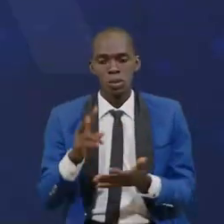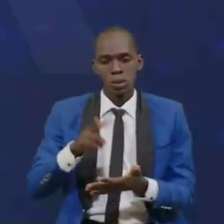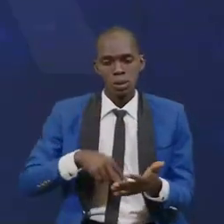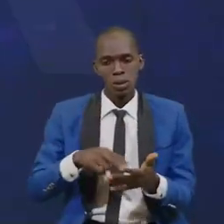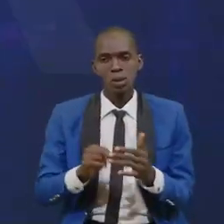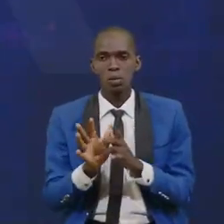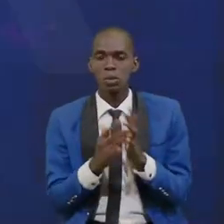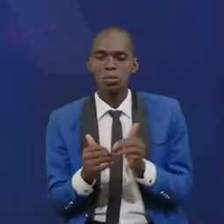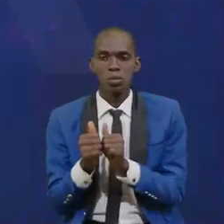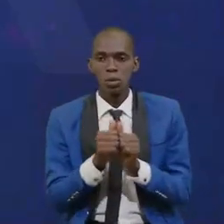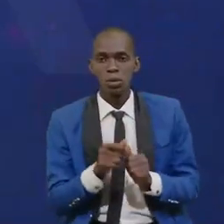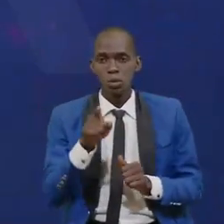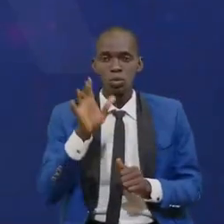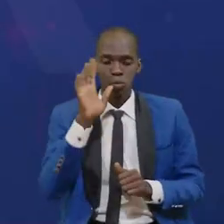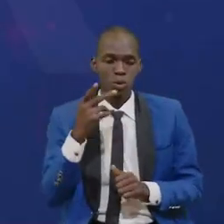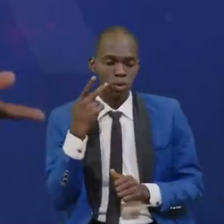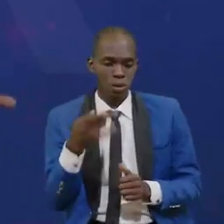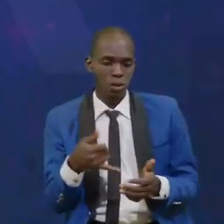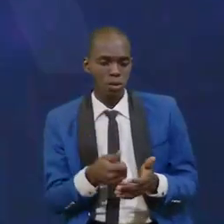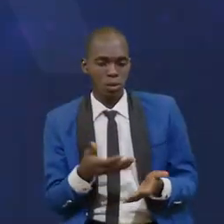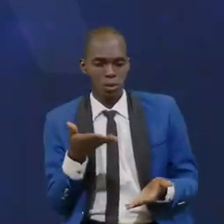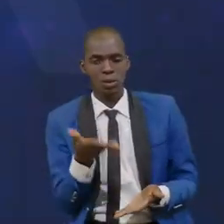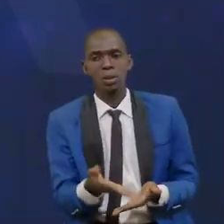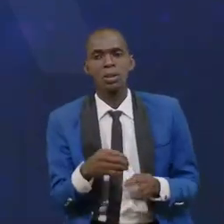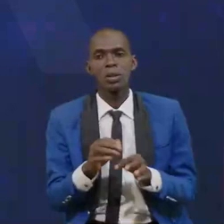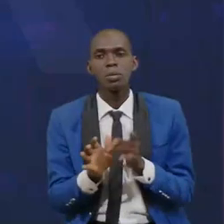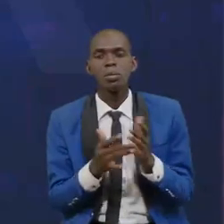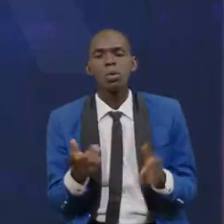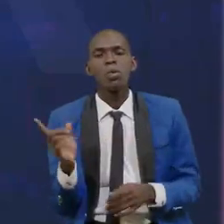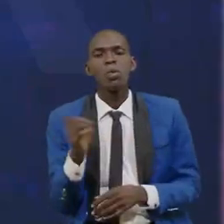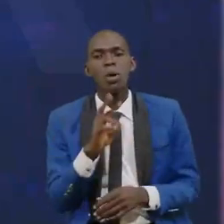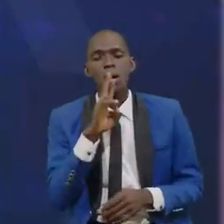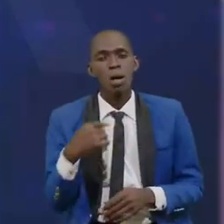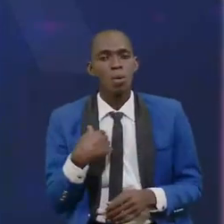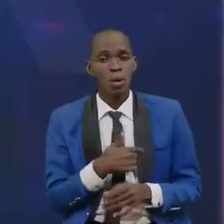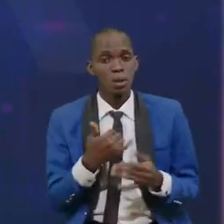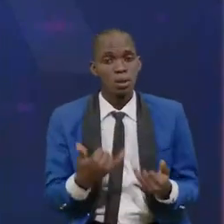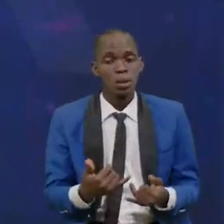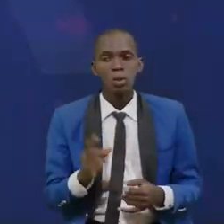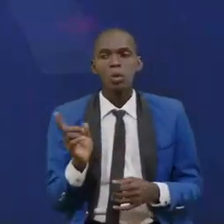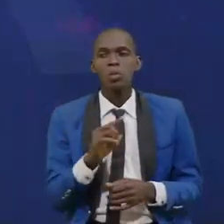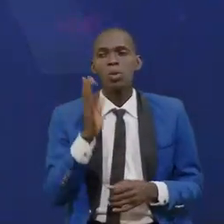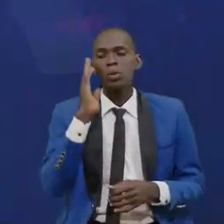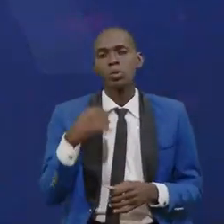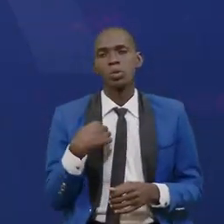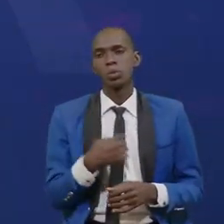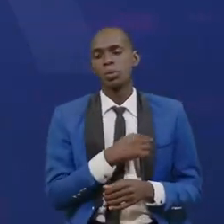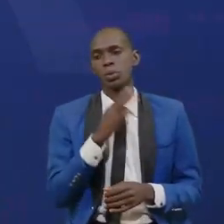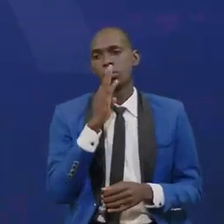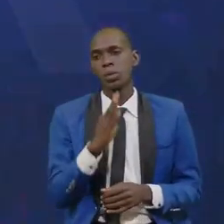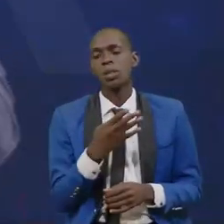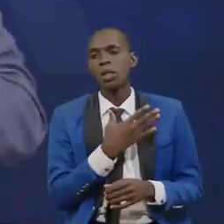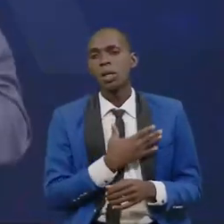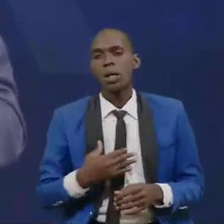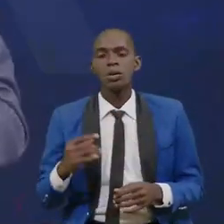Et vous le verrez vous-même. Où sommes-nous? Où est-ce que nous devrions être? Et quelle est la puissance qui doit nous conduire là